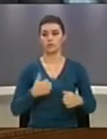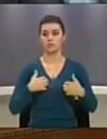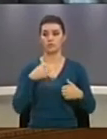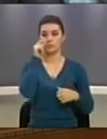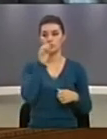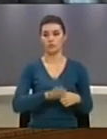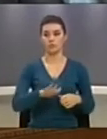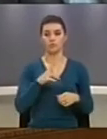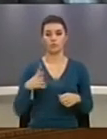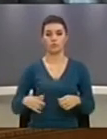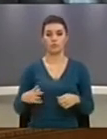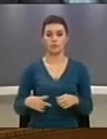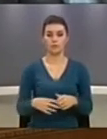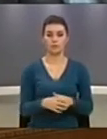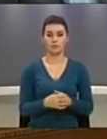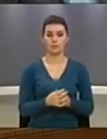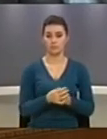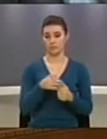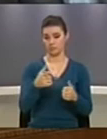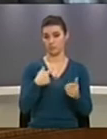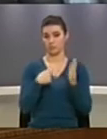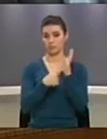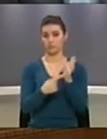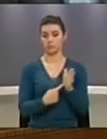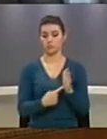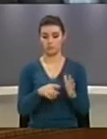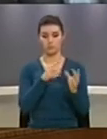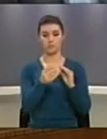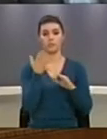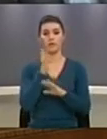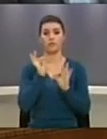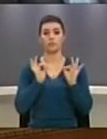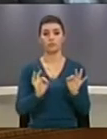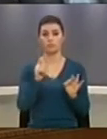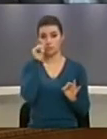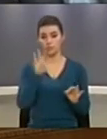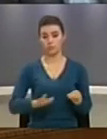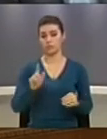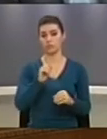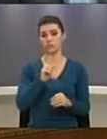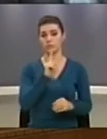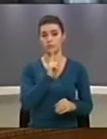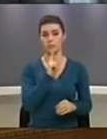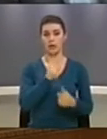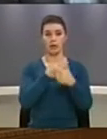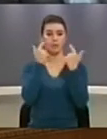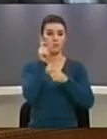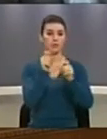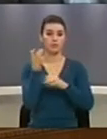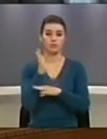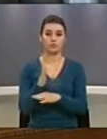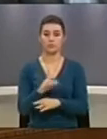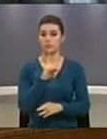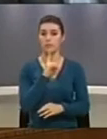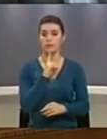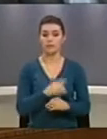interesit të qytetarëve të Republikës Kosovës. 31 deputet nuk janë përfaqësues të opinionit publik të vendit dhe interesit të përgjithshëm të këtij